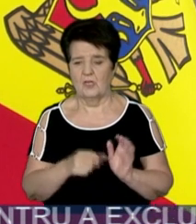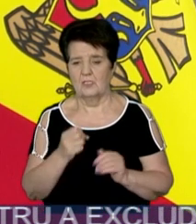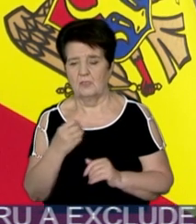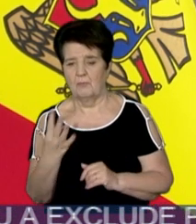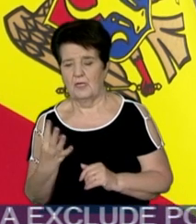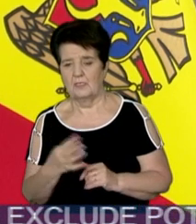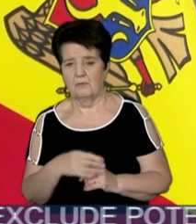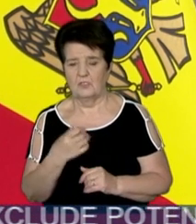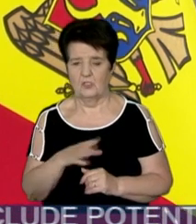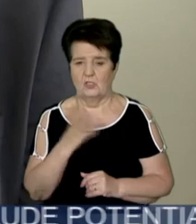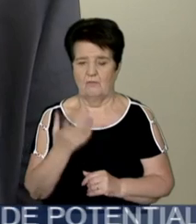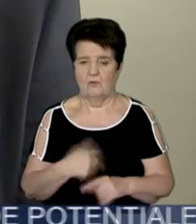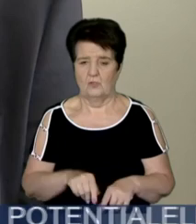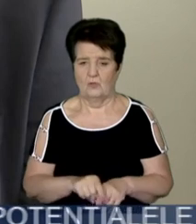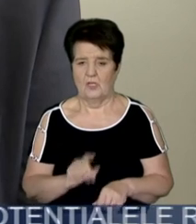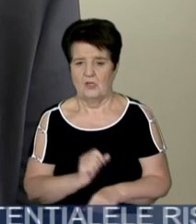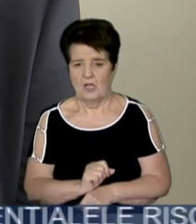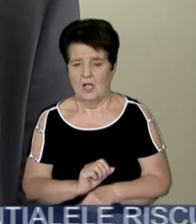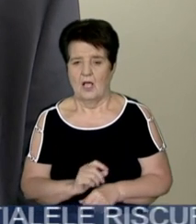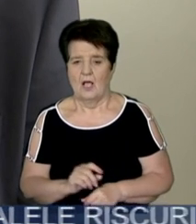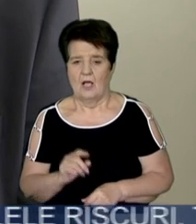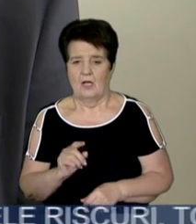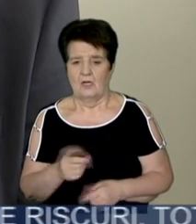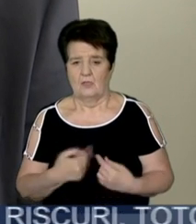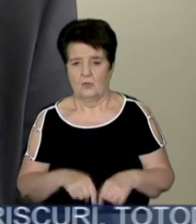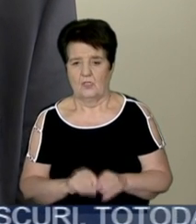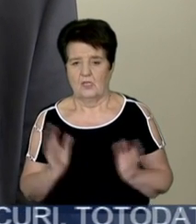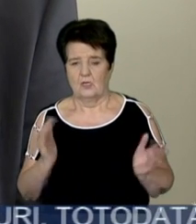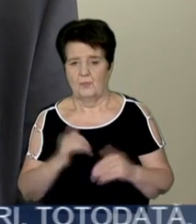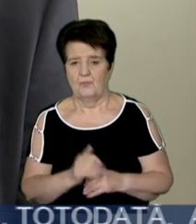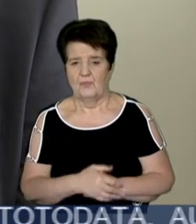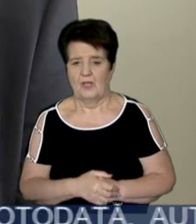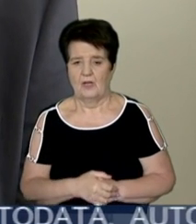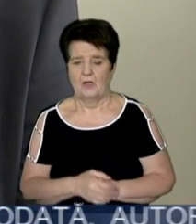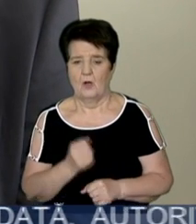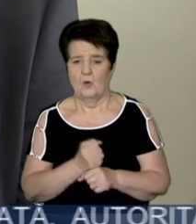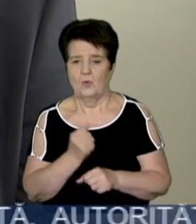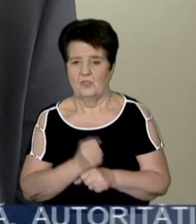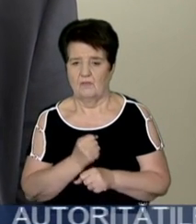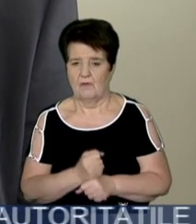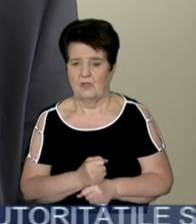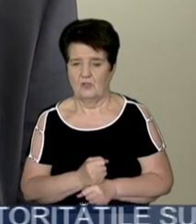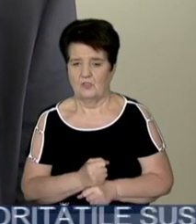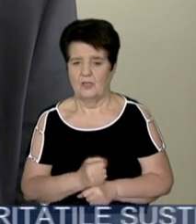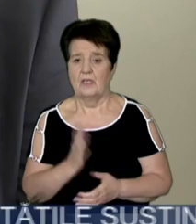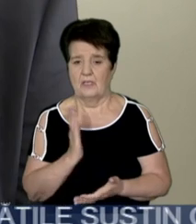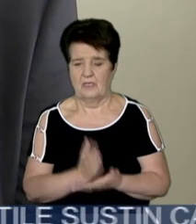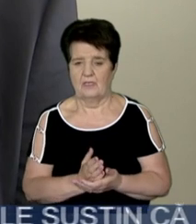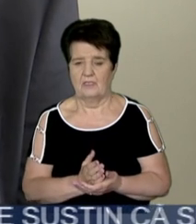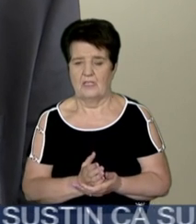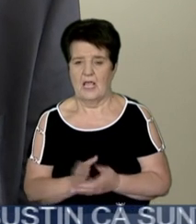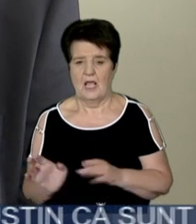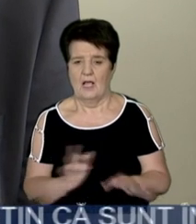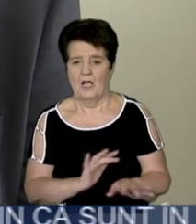în 2022. Tot pe aceeași platformă noi am discutat ca să activizăm lucrul, să-l activizăm. El este activizat, de fapt,